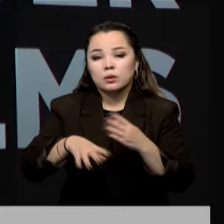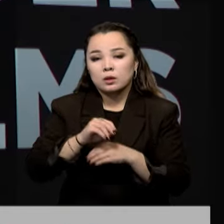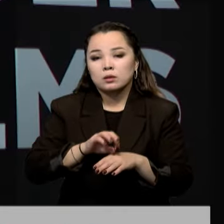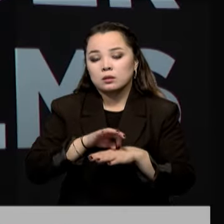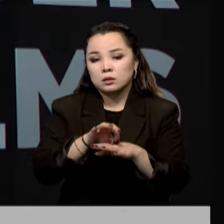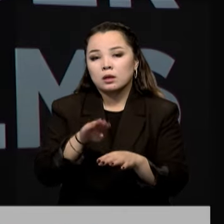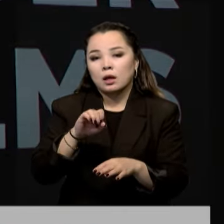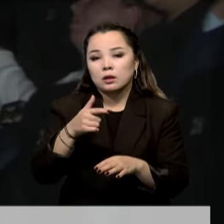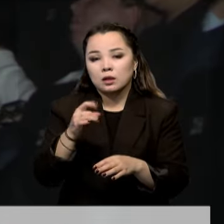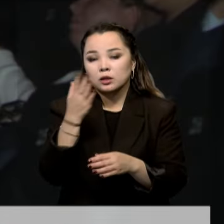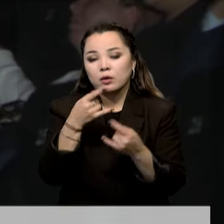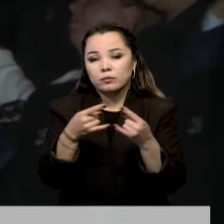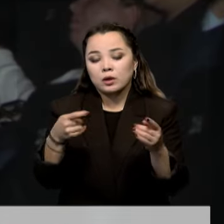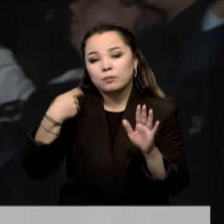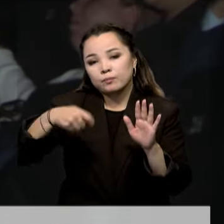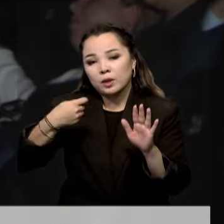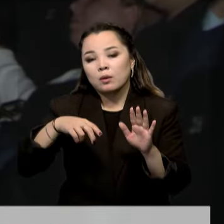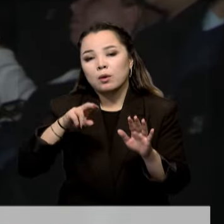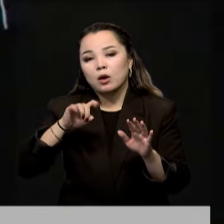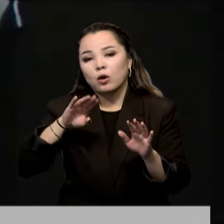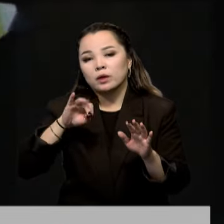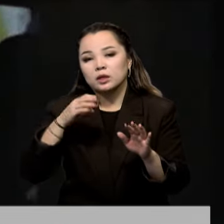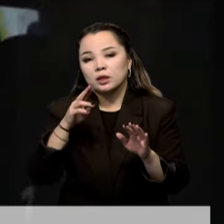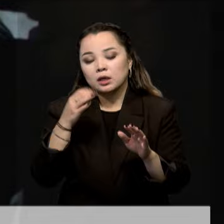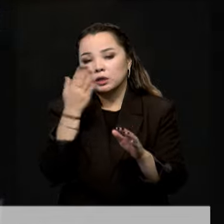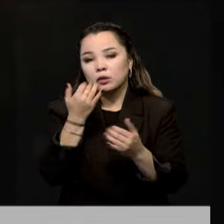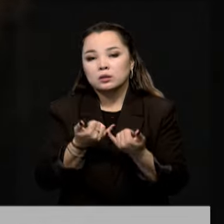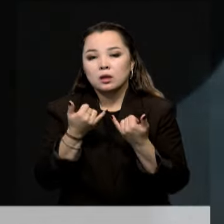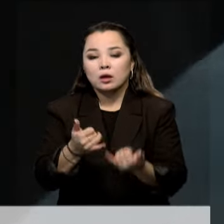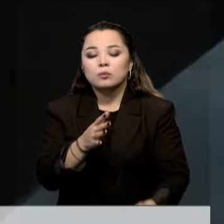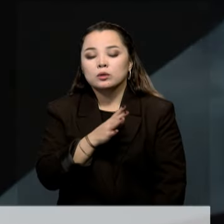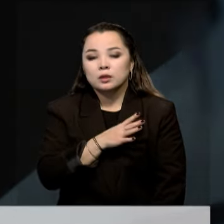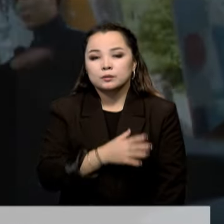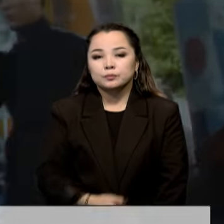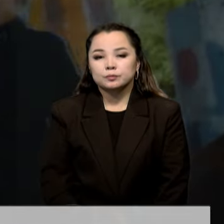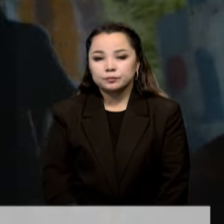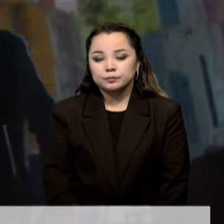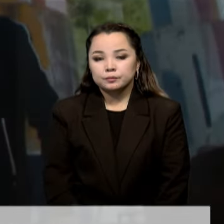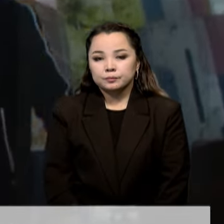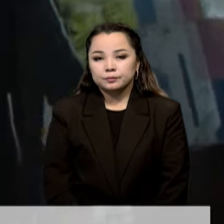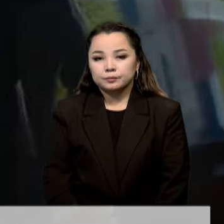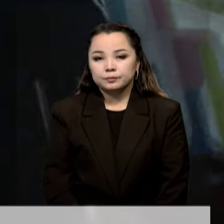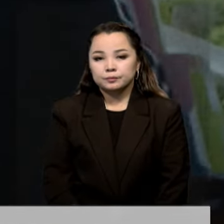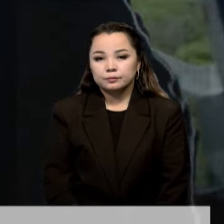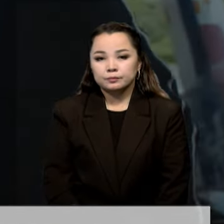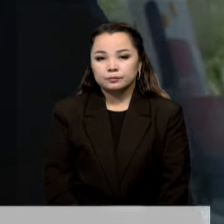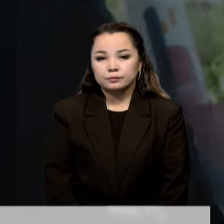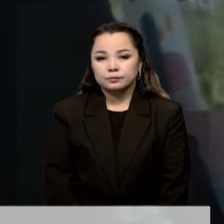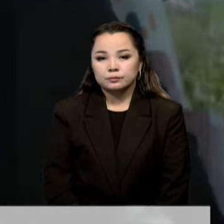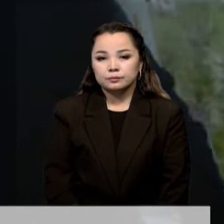кинозалында Tiger Films компаниясы түсірген Парковщики фильмін тамашалады. Аршын Кемелжан, Әбен Нарымбаев, 24 кезет, Алматыдан.